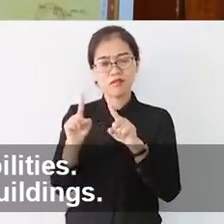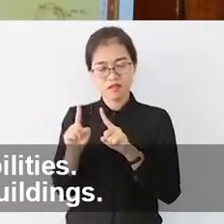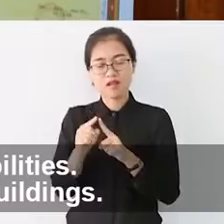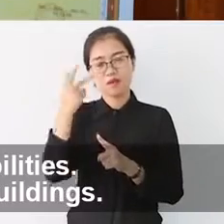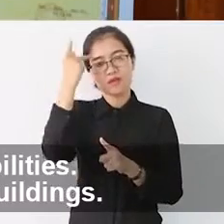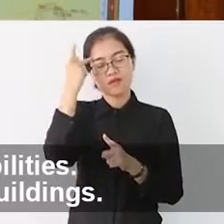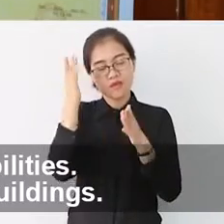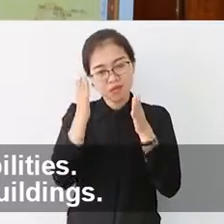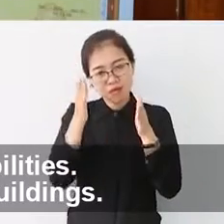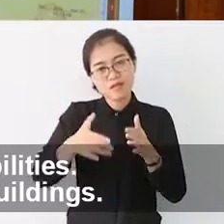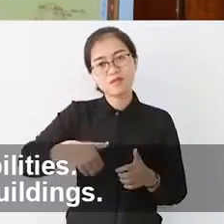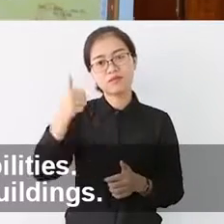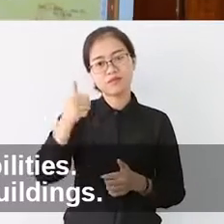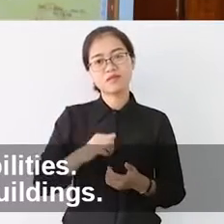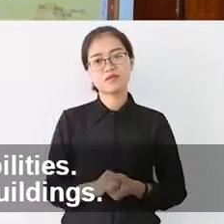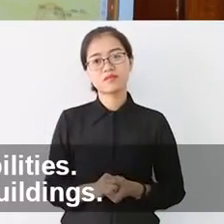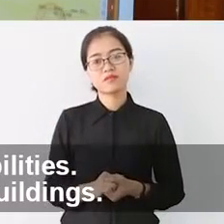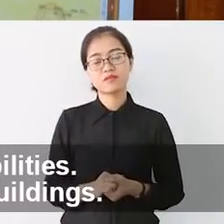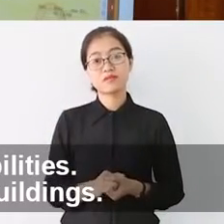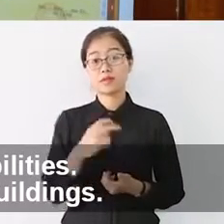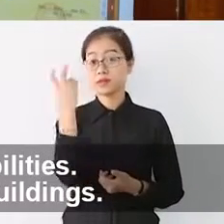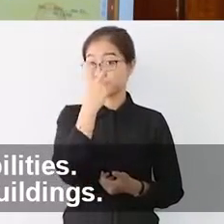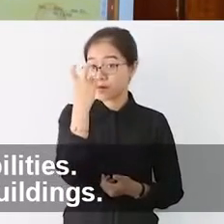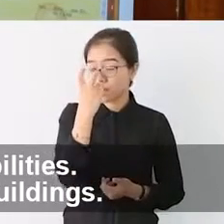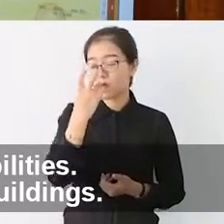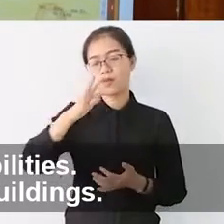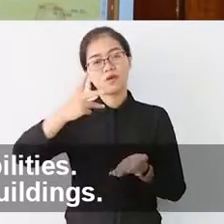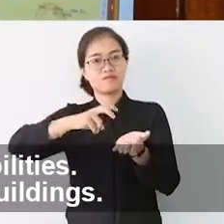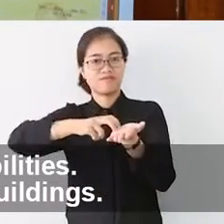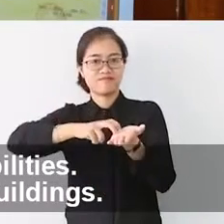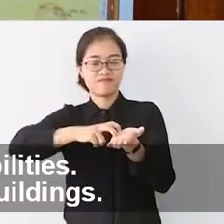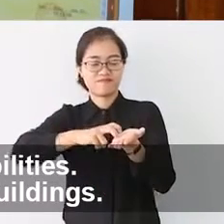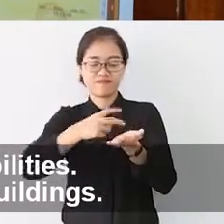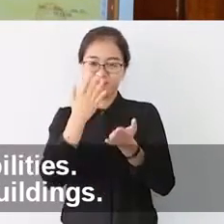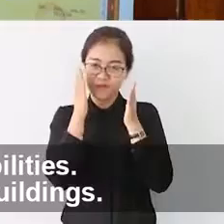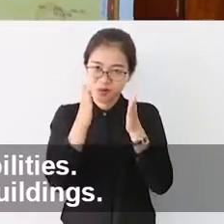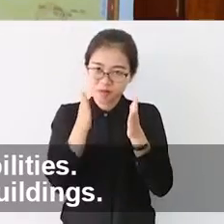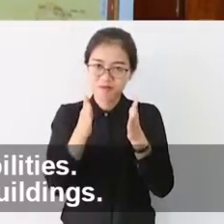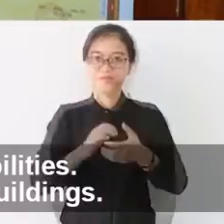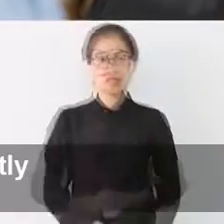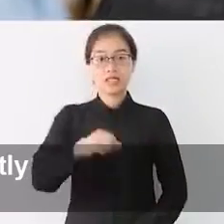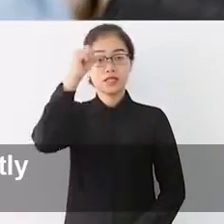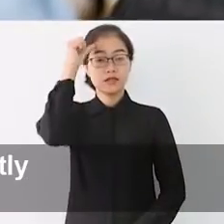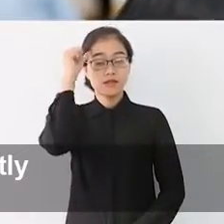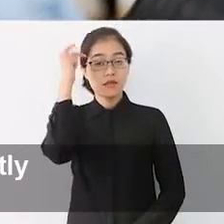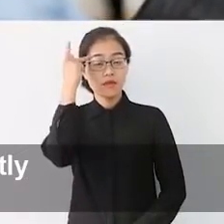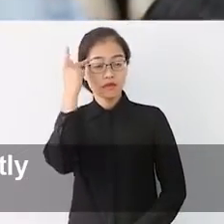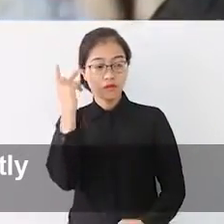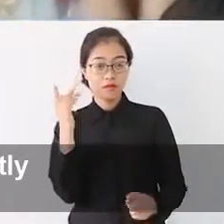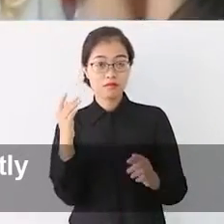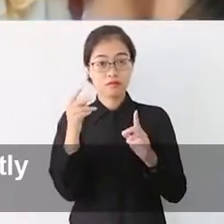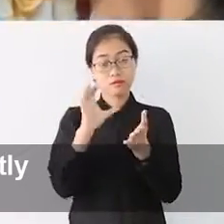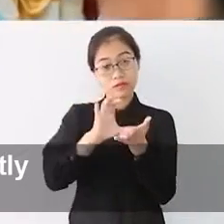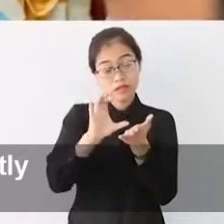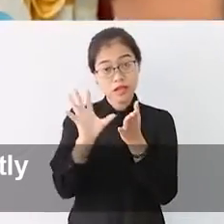đã bắt đầu quan tâm tới những sinh viên khuyết tật khiếm thị và sinh viên khuyết tật về vận động. Bên cạnh